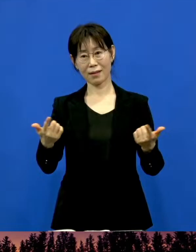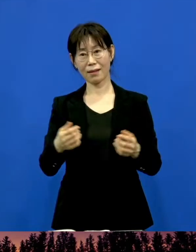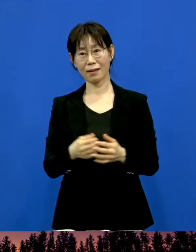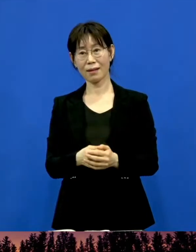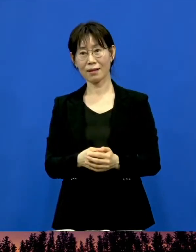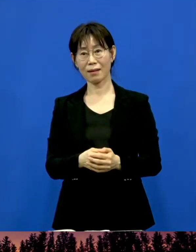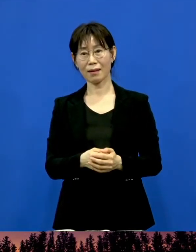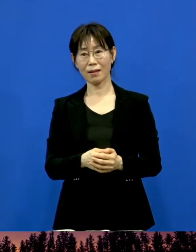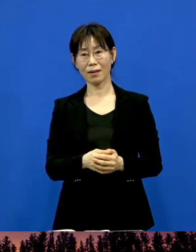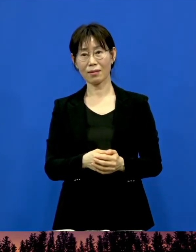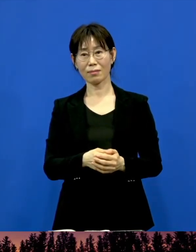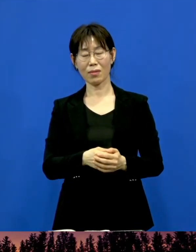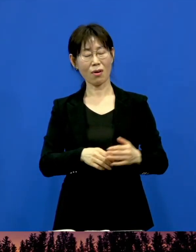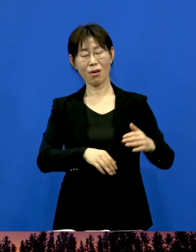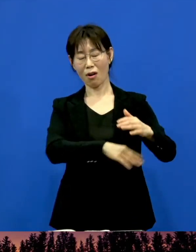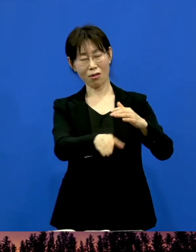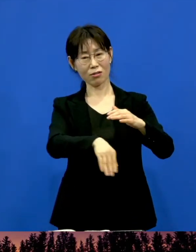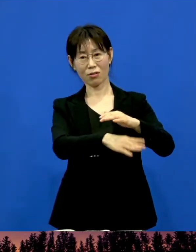허상이에요.